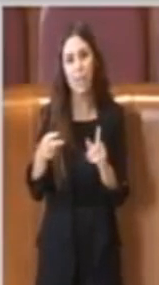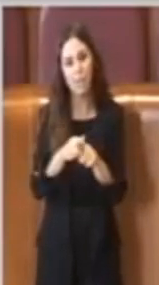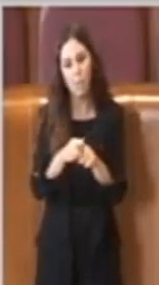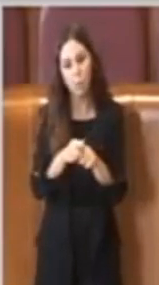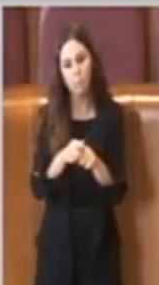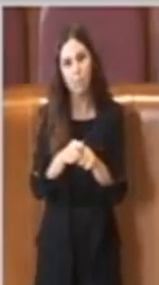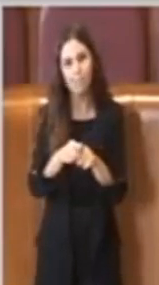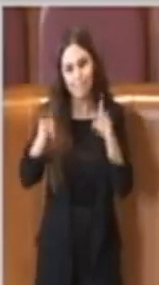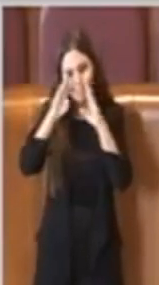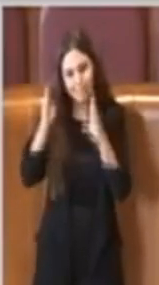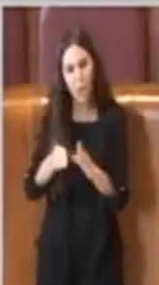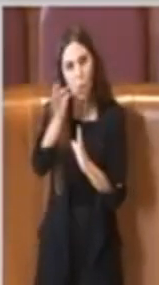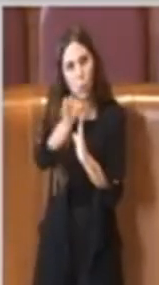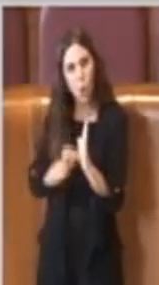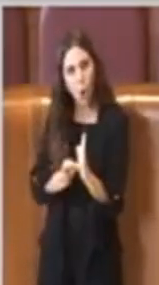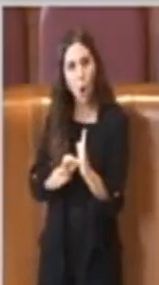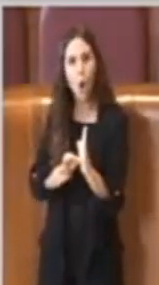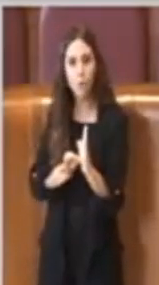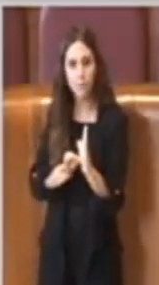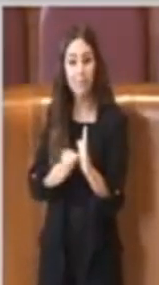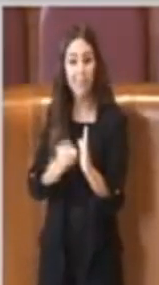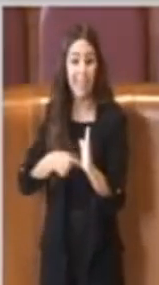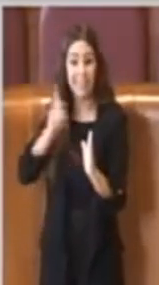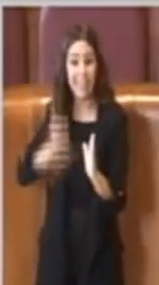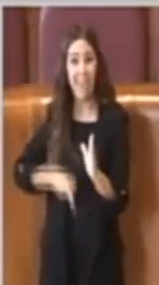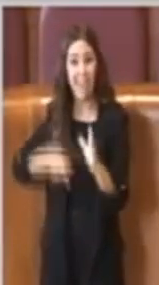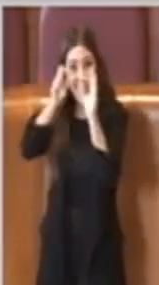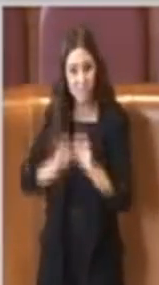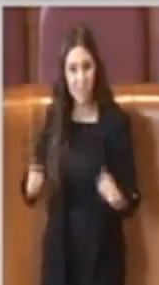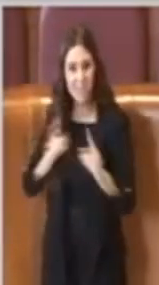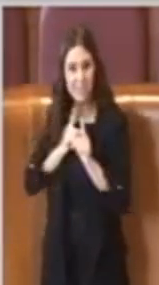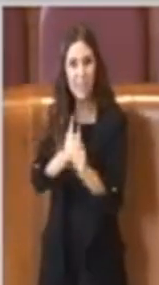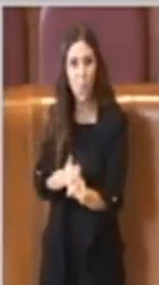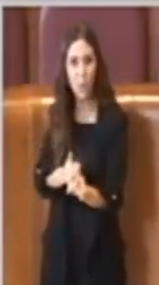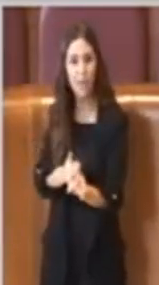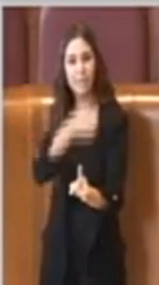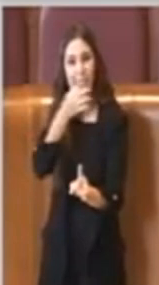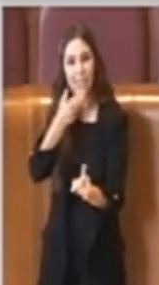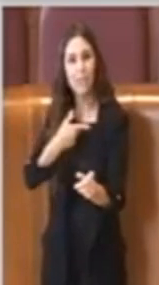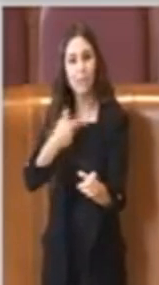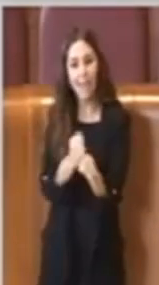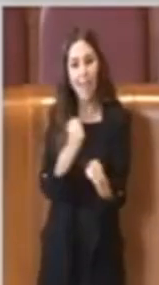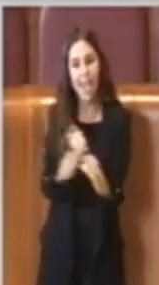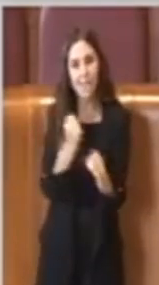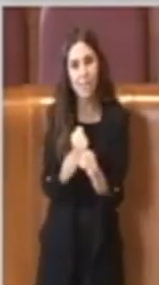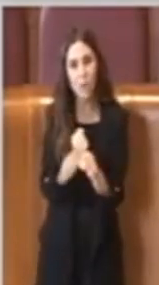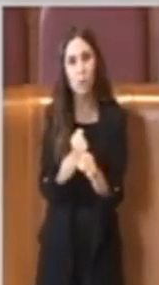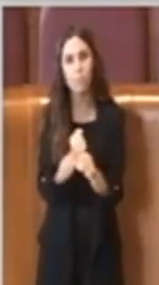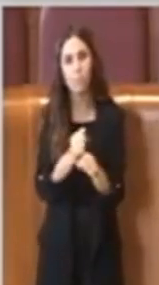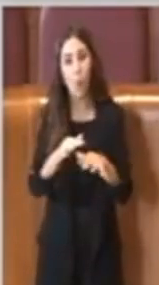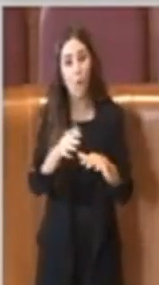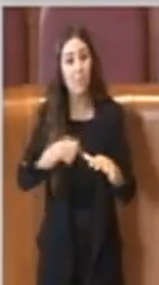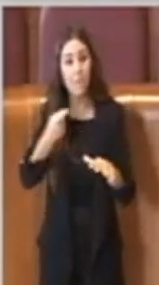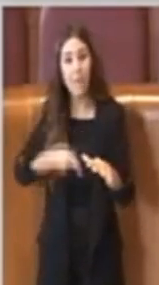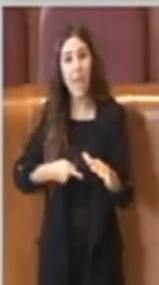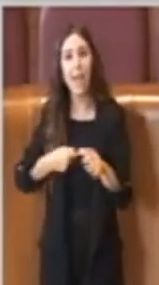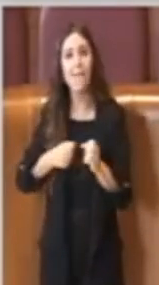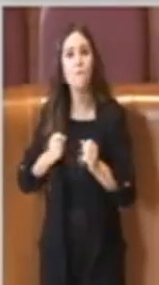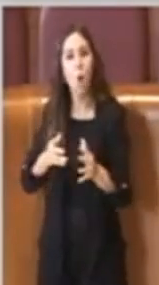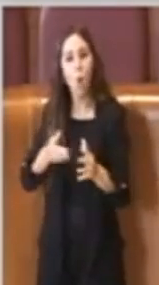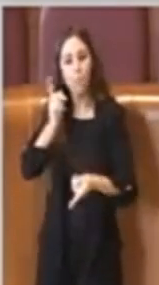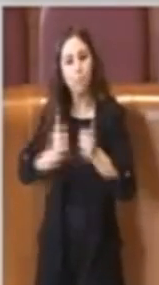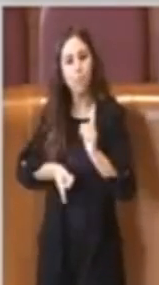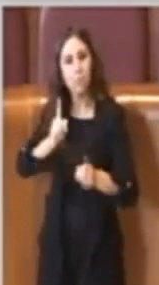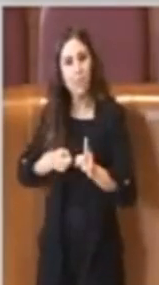contesto normativo che ovviamente va rispettato quindi in questo caso le opere temporanee la volontà politica e